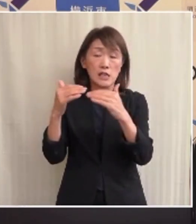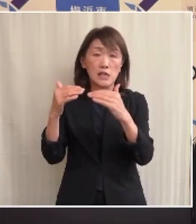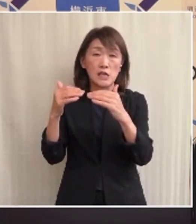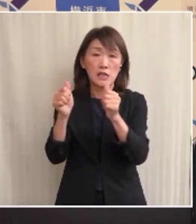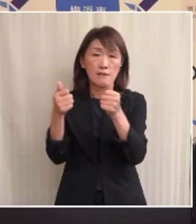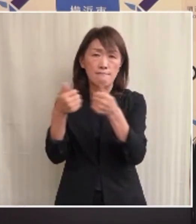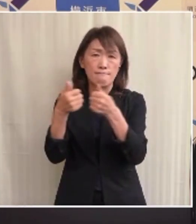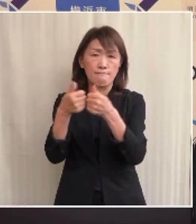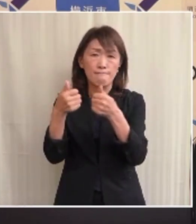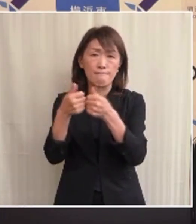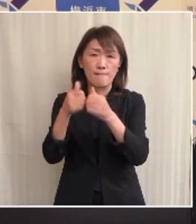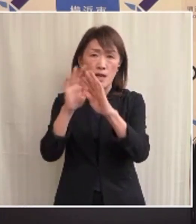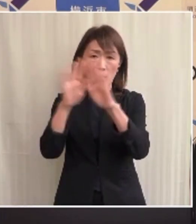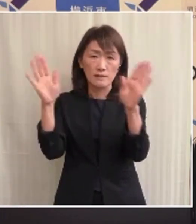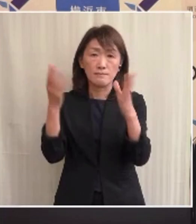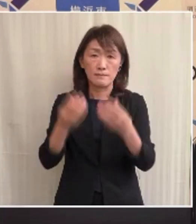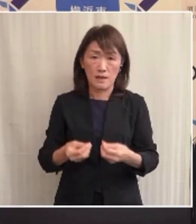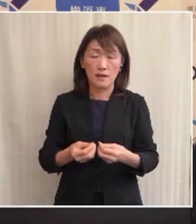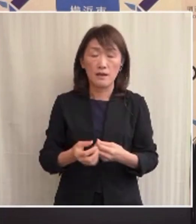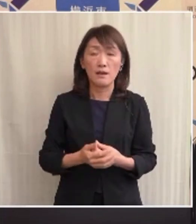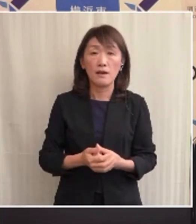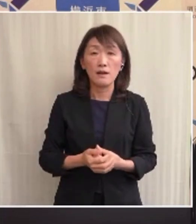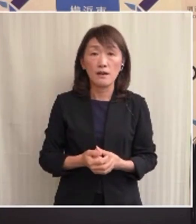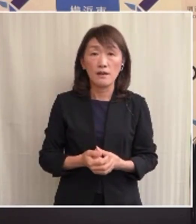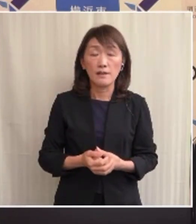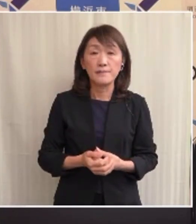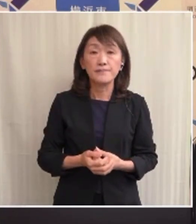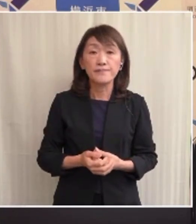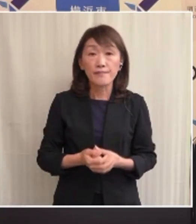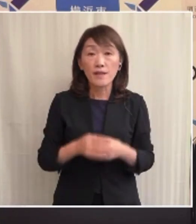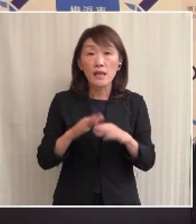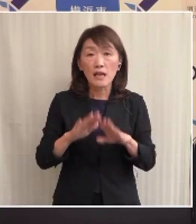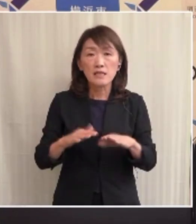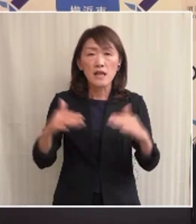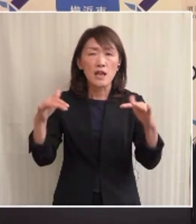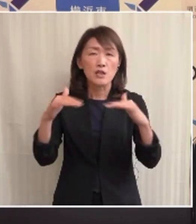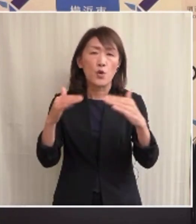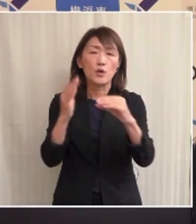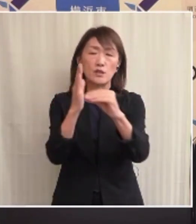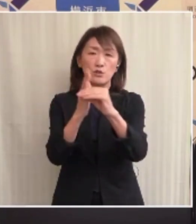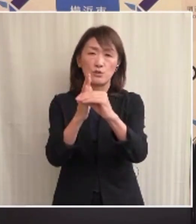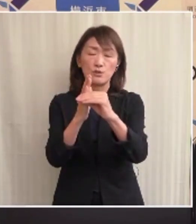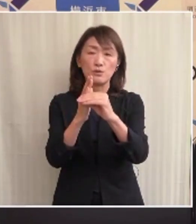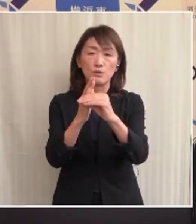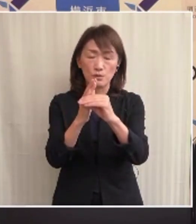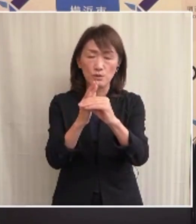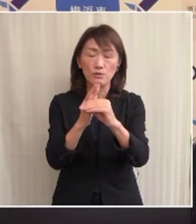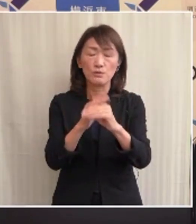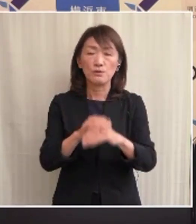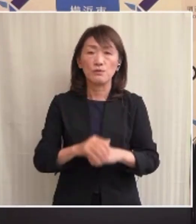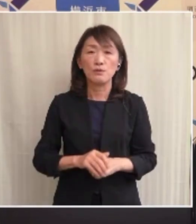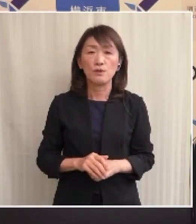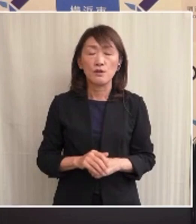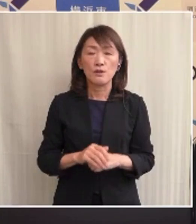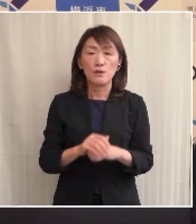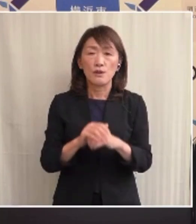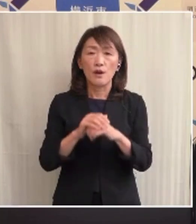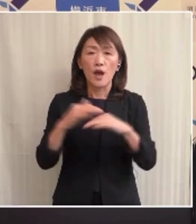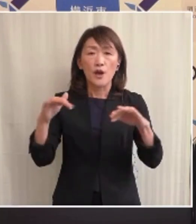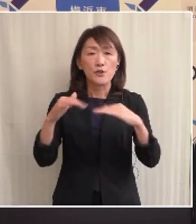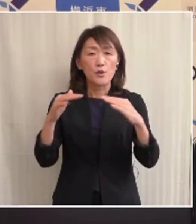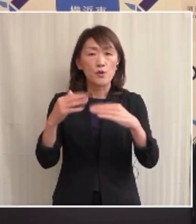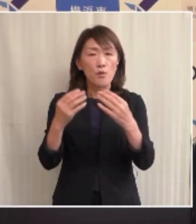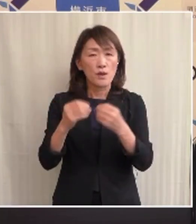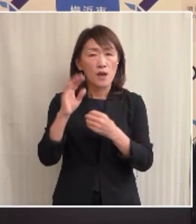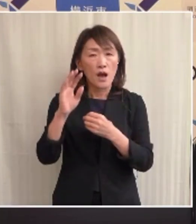週から開始しております。で、現在協議中であります。協議して速やかに